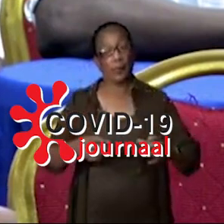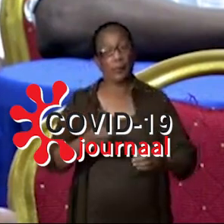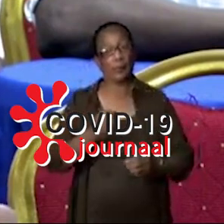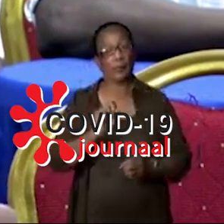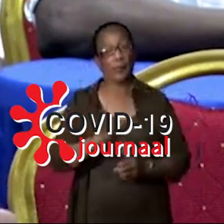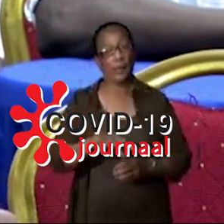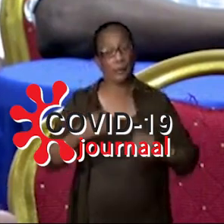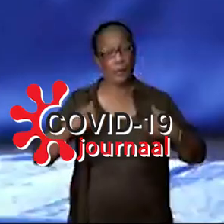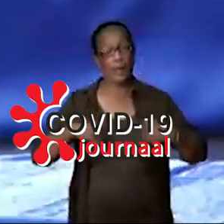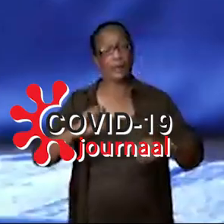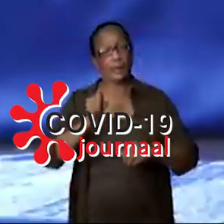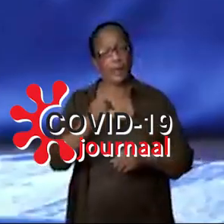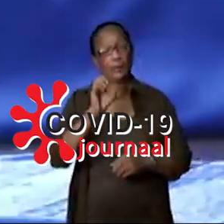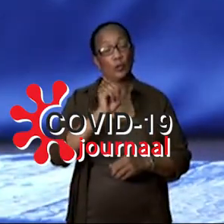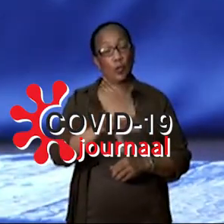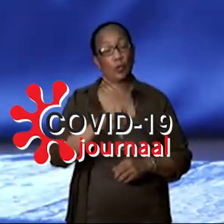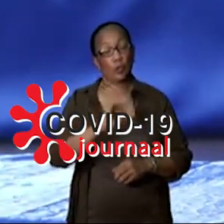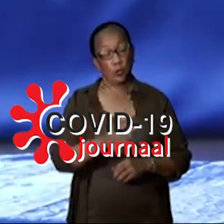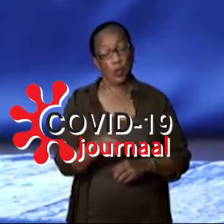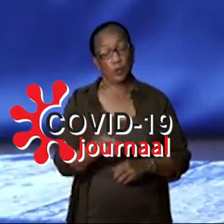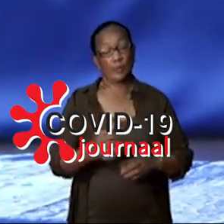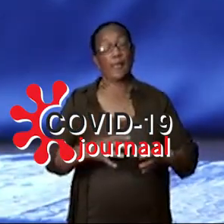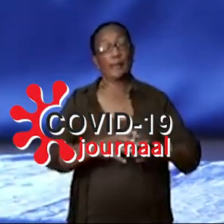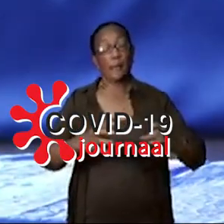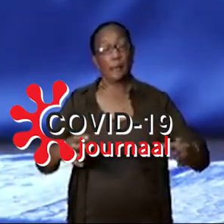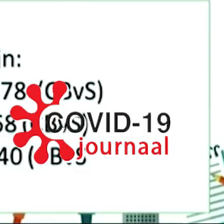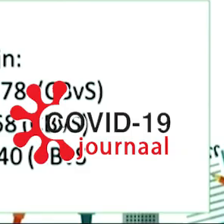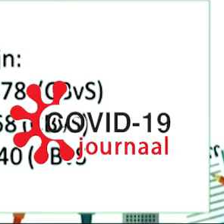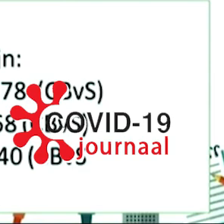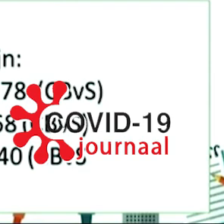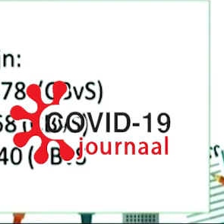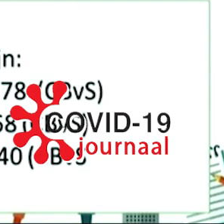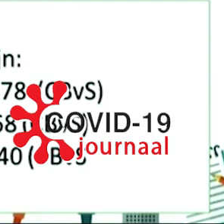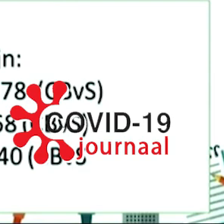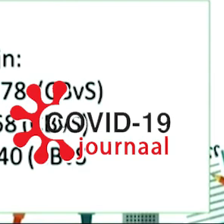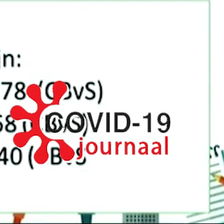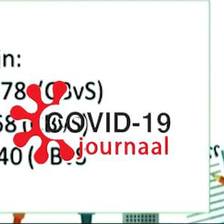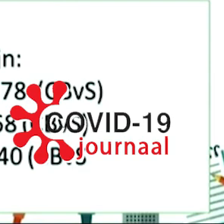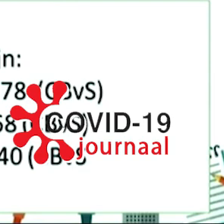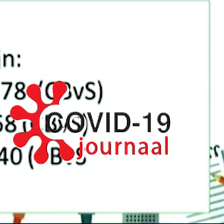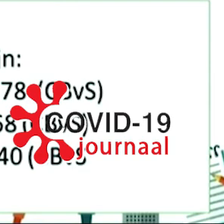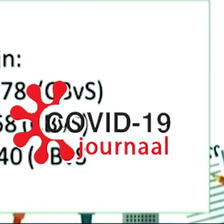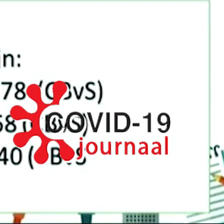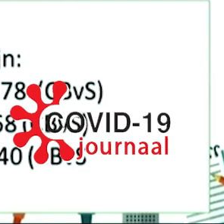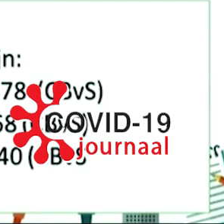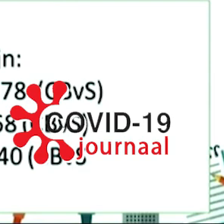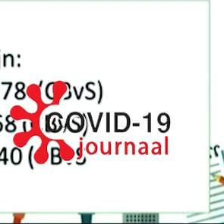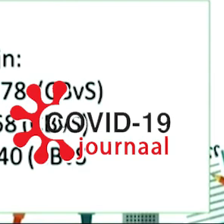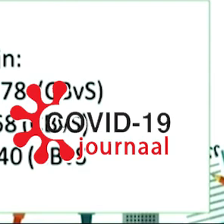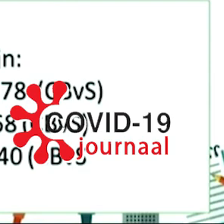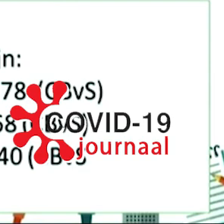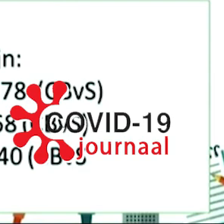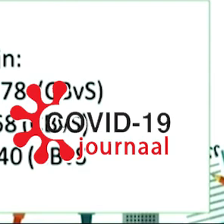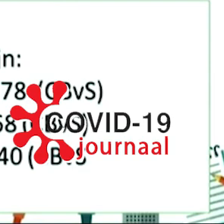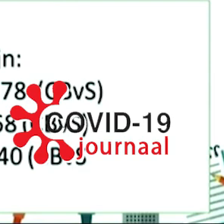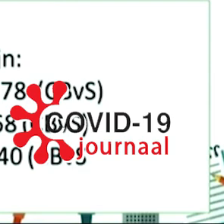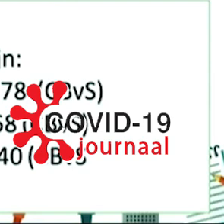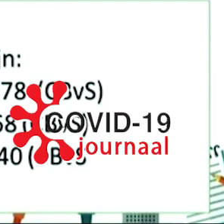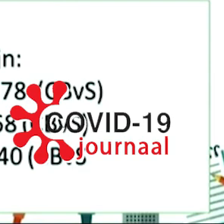waarop de mensen kunnen storten, de bedrijven hun financiële middelen kunnen storten, als ze dat wensen natuurlijk.